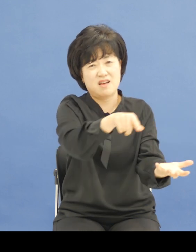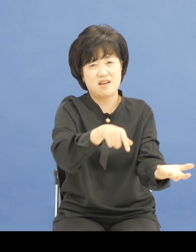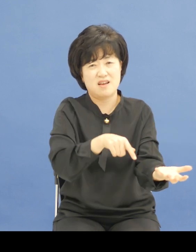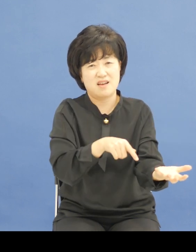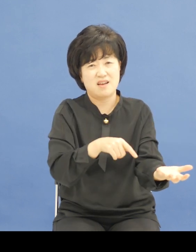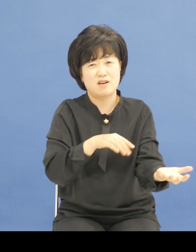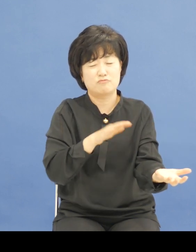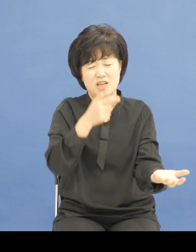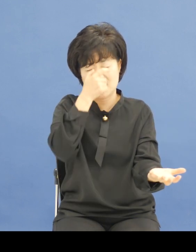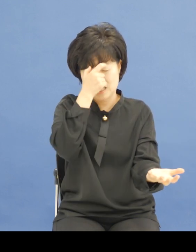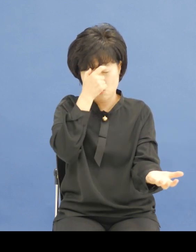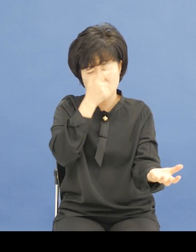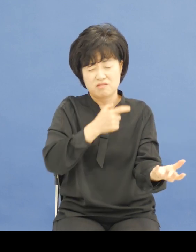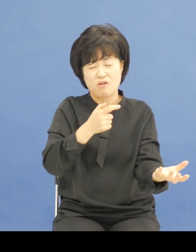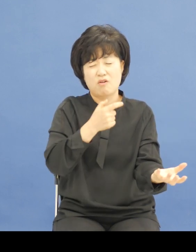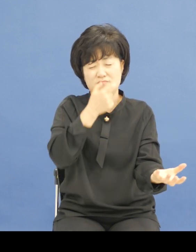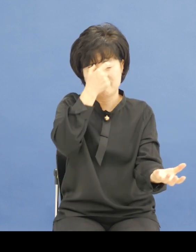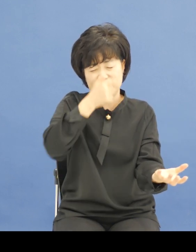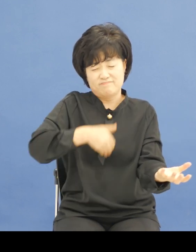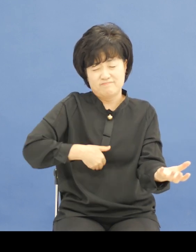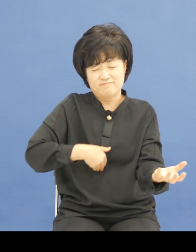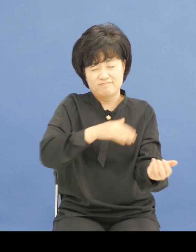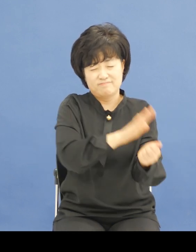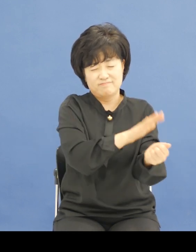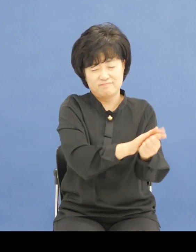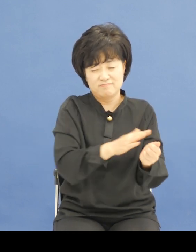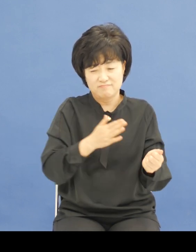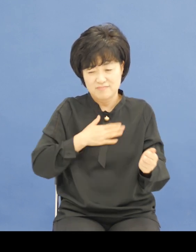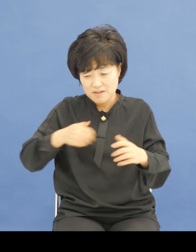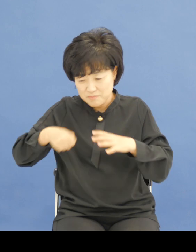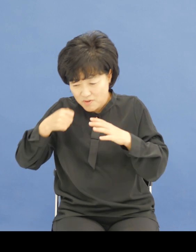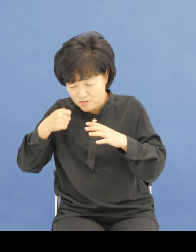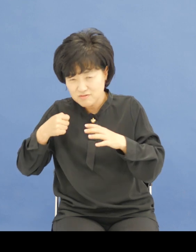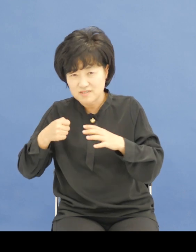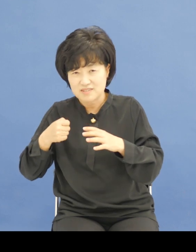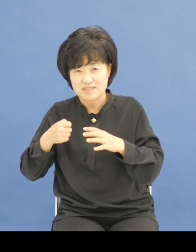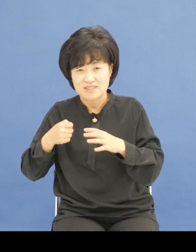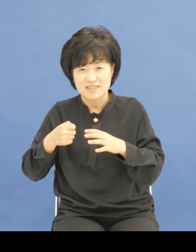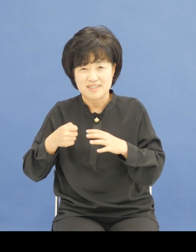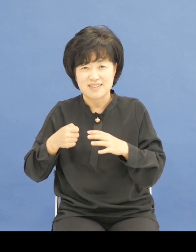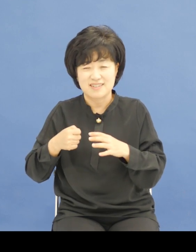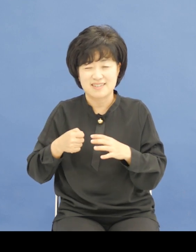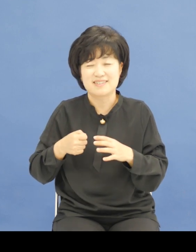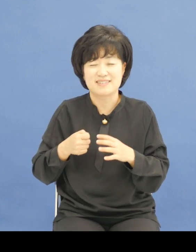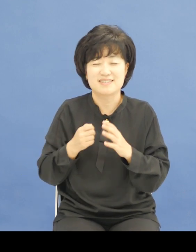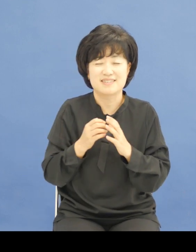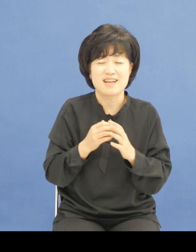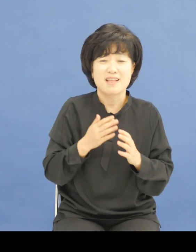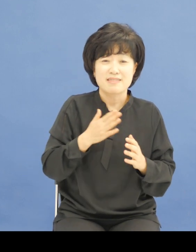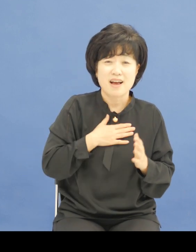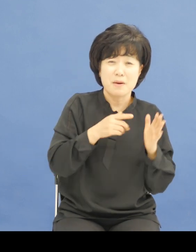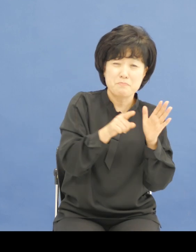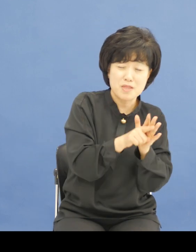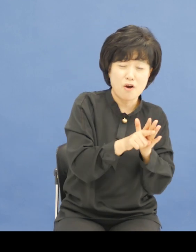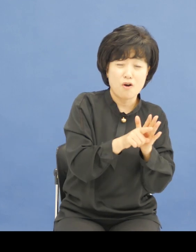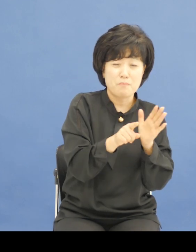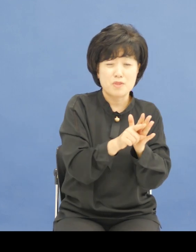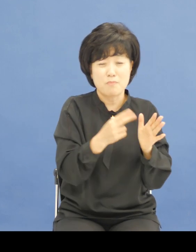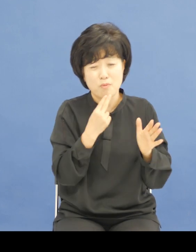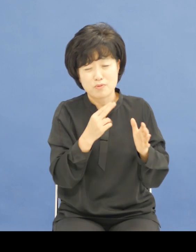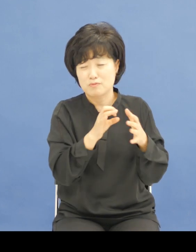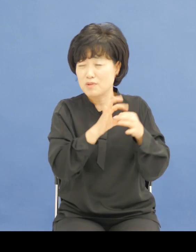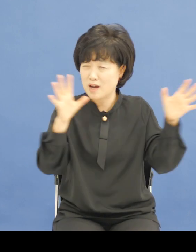기도해야 될 시간이 늘어야겠다는 생각이 들었어요. 내가 먹고 살 일 믿든 안 믿든 기도를 하라. 기도는 하나님이 들으시니까 그럼요. 그래서 이